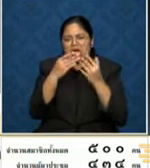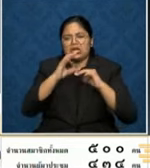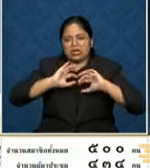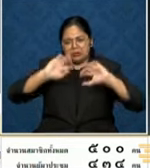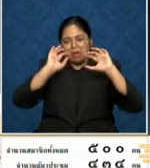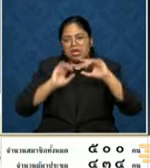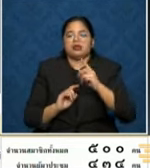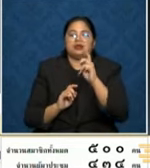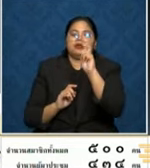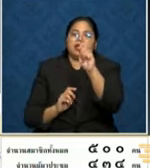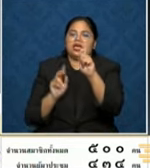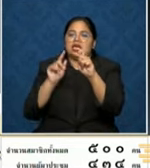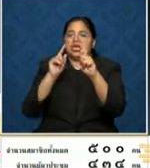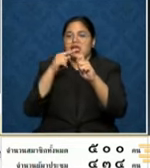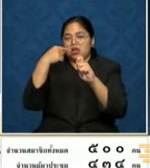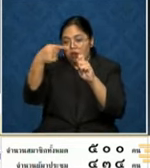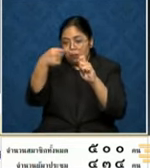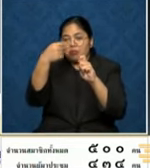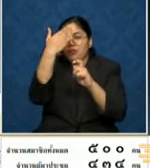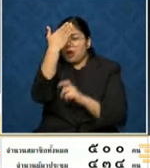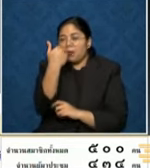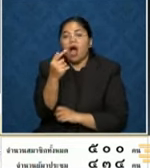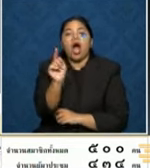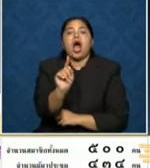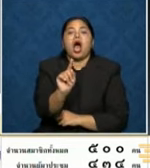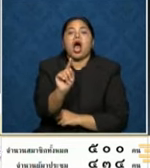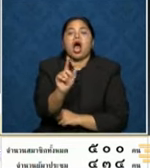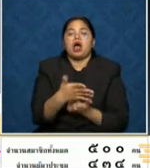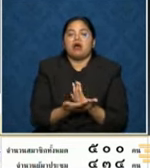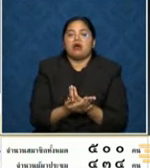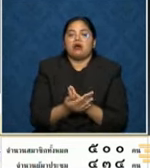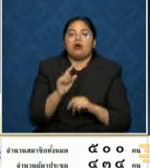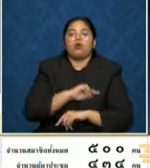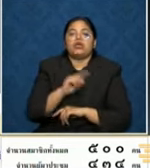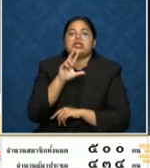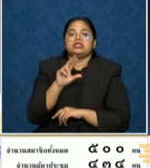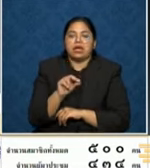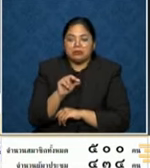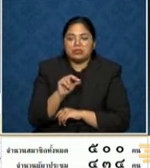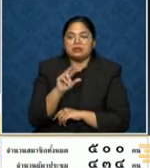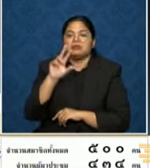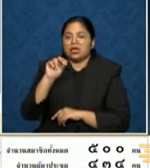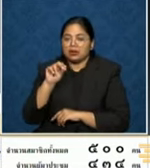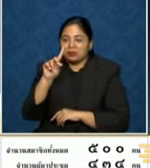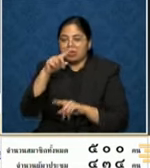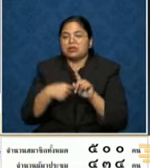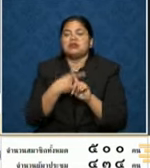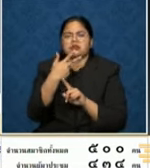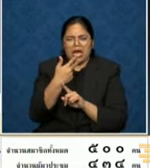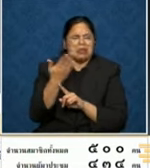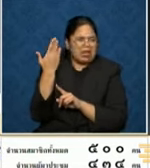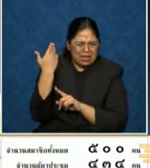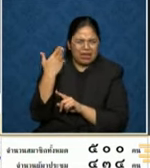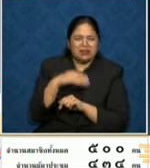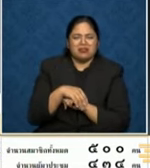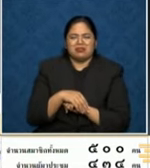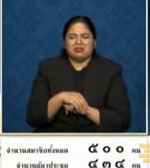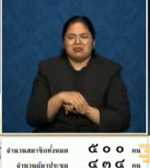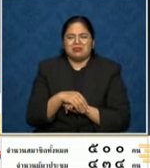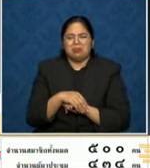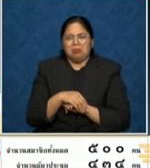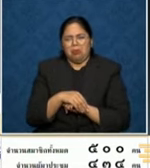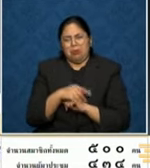A ลบเลยครับท่านประธานครับเพราะอะไรรู้ไหมครับเมื่อวันที่31มีนาที่ผ่านมานี่นะครับทำให้พลังสร้